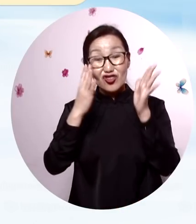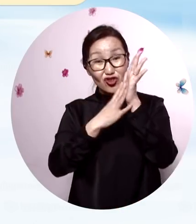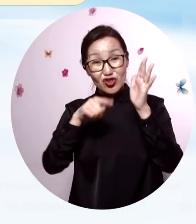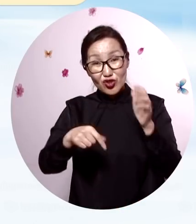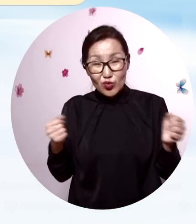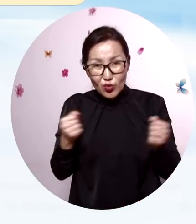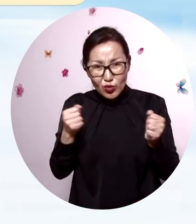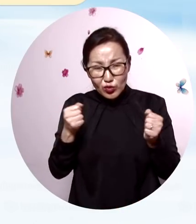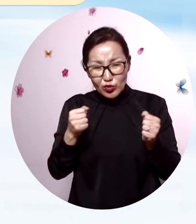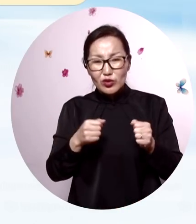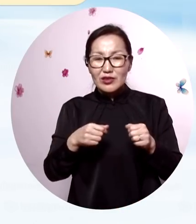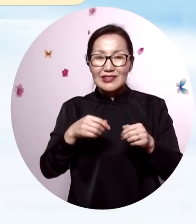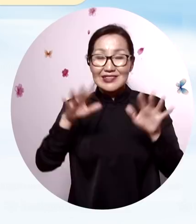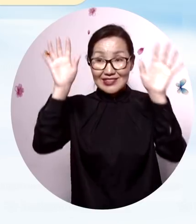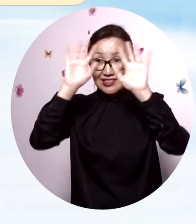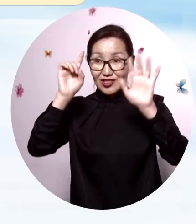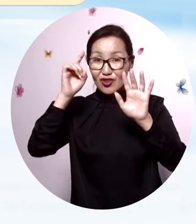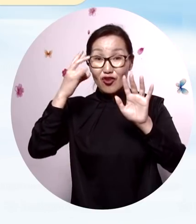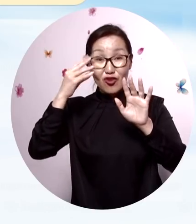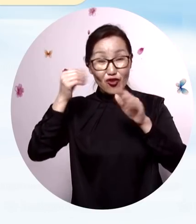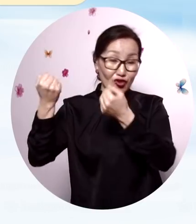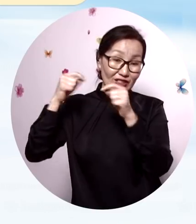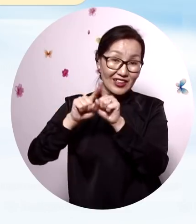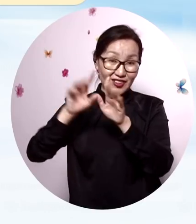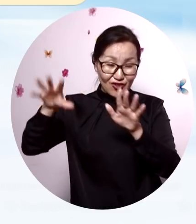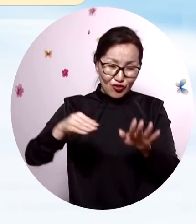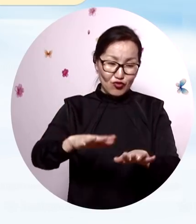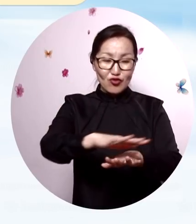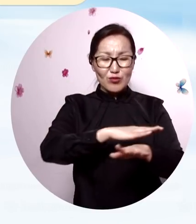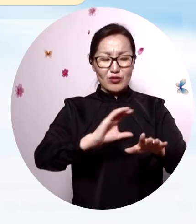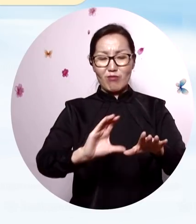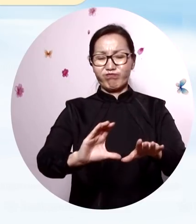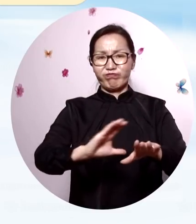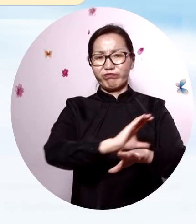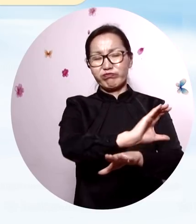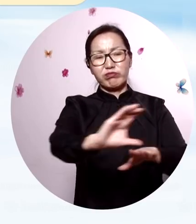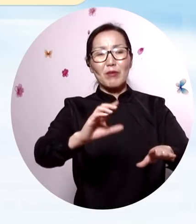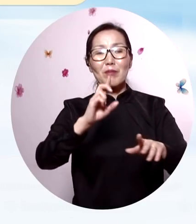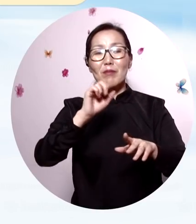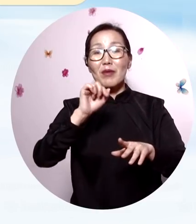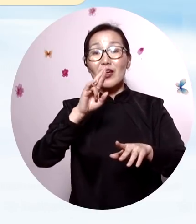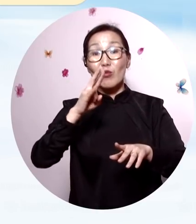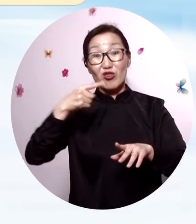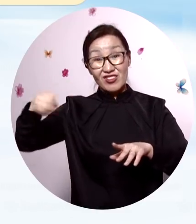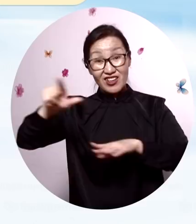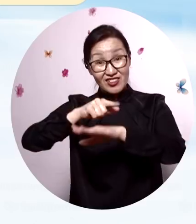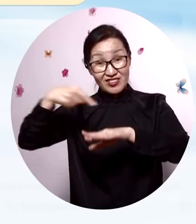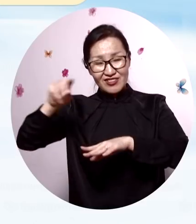хүүтэнд цасан хүнчлөө нөмөрсөн баян булгын тал нүд алдам харагдана.